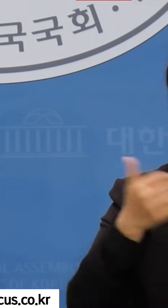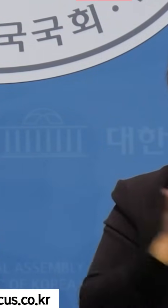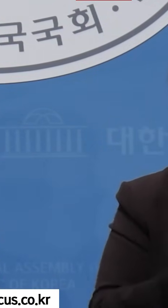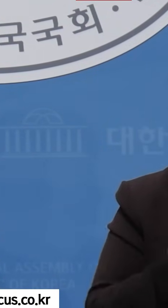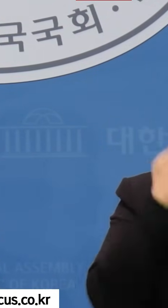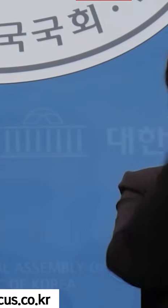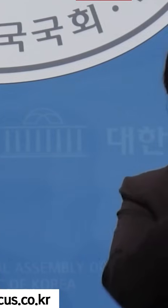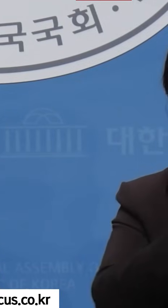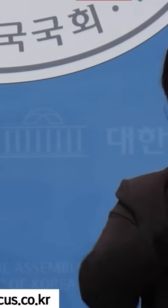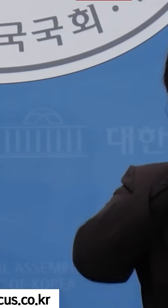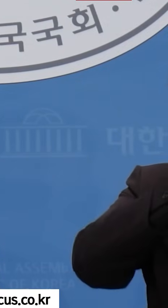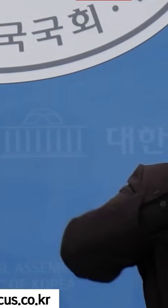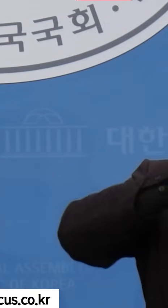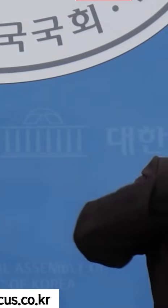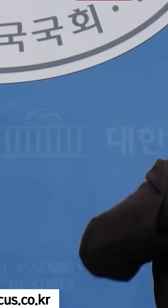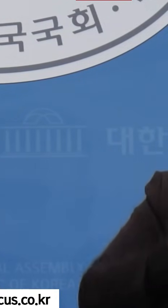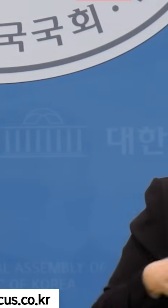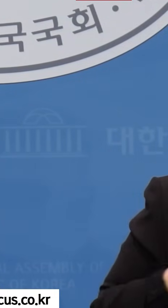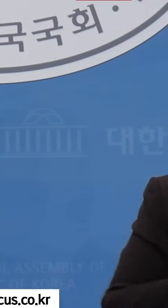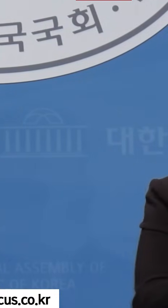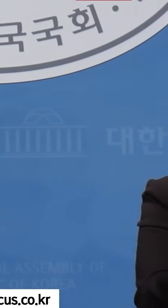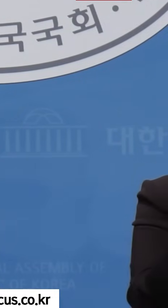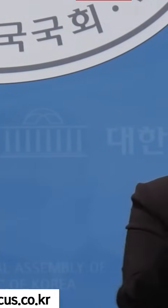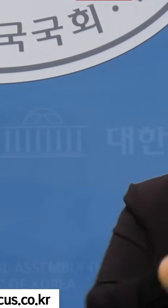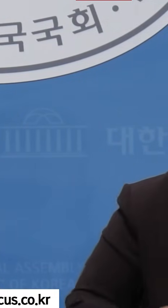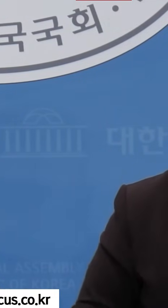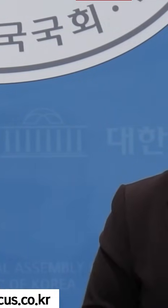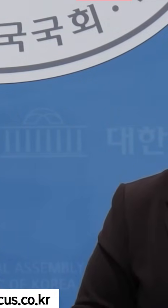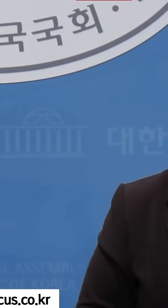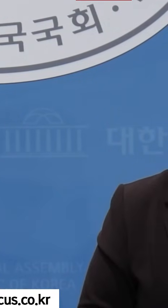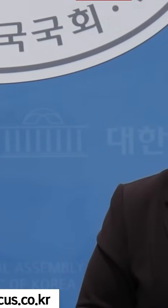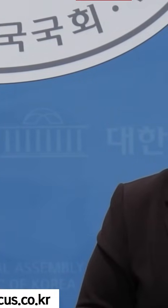입에 재갈 물리기밖에는 되지 않을 것입니다.